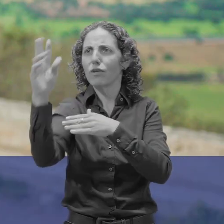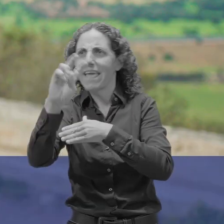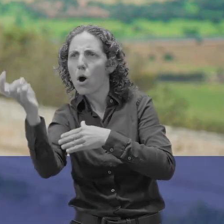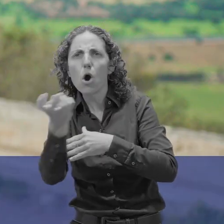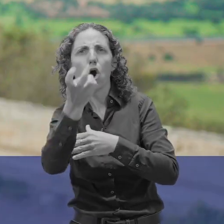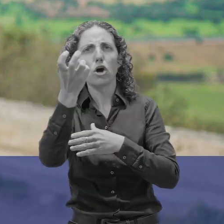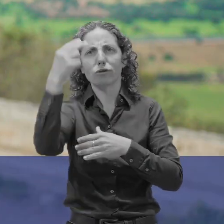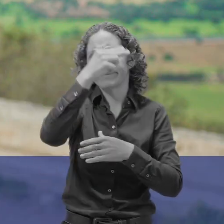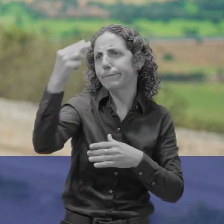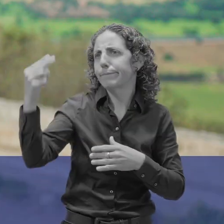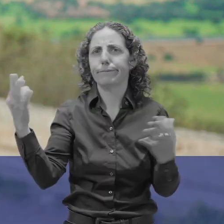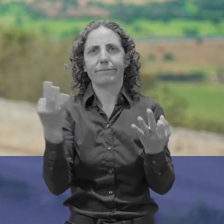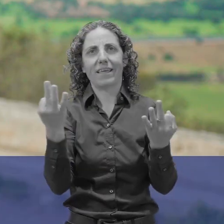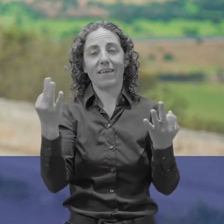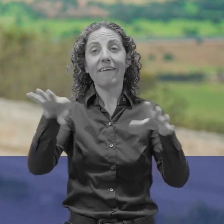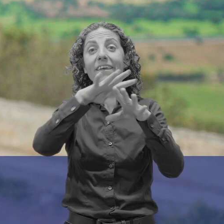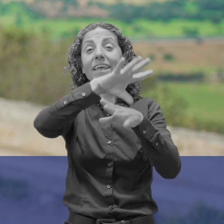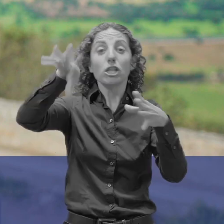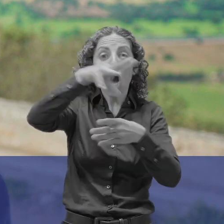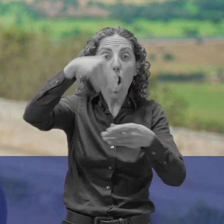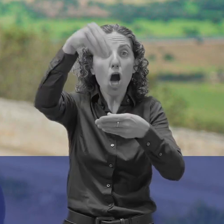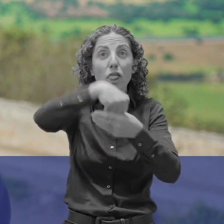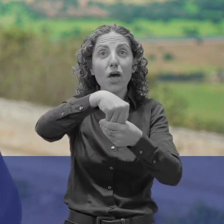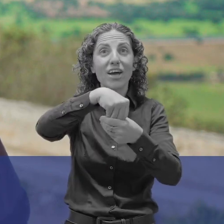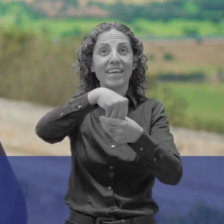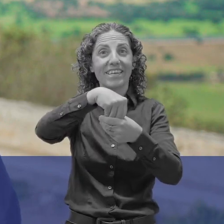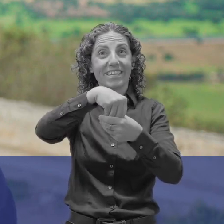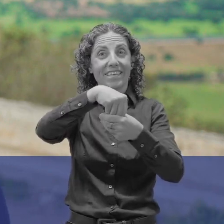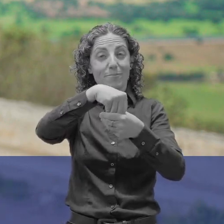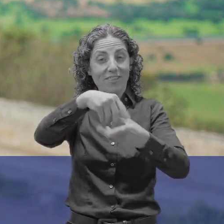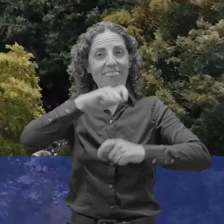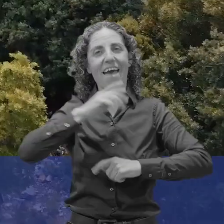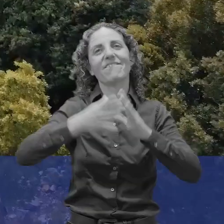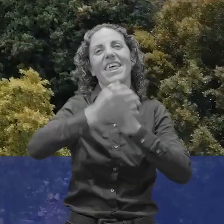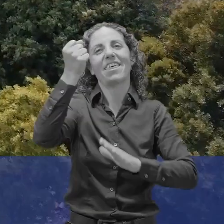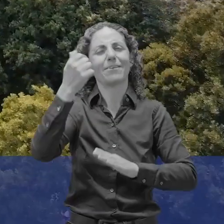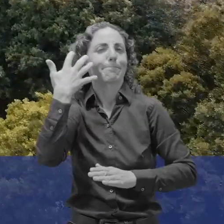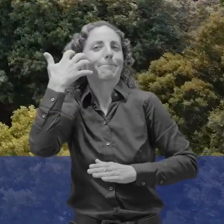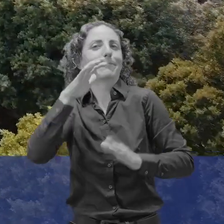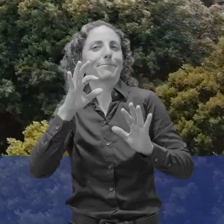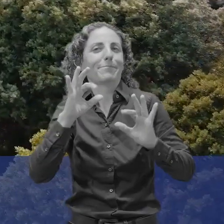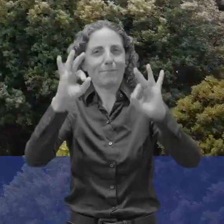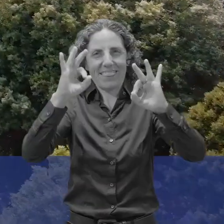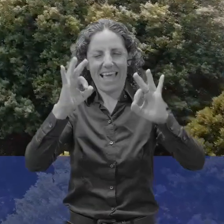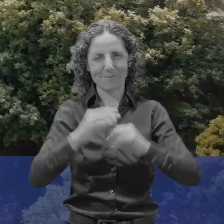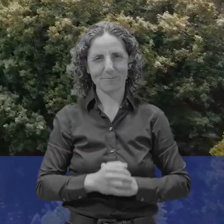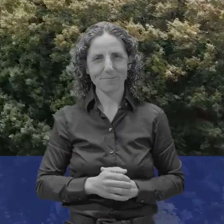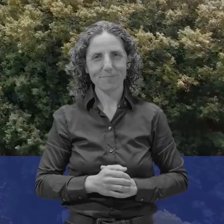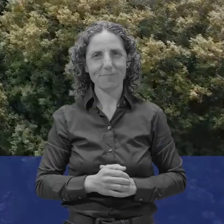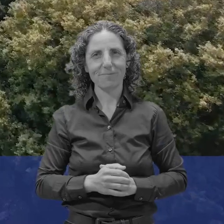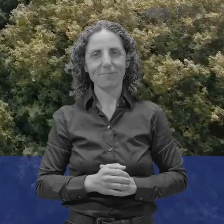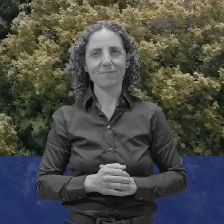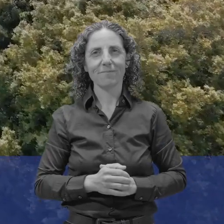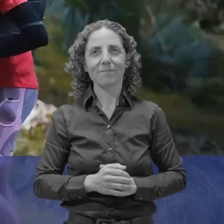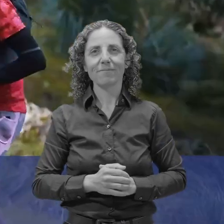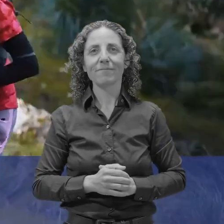això pues, fa un conjunt de que serem una federació molt atípica i molt especial. D'alguna manera, vull dir, a dins del